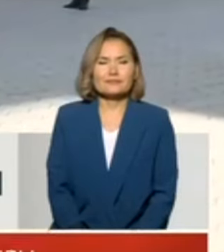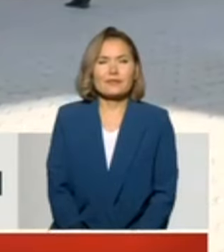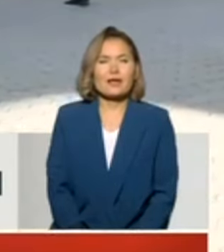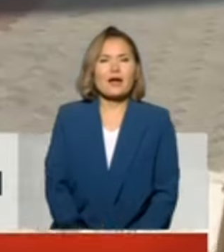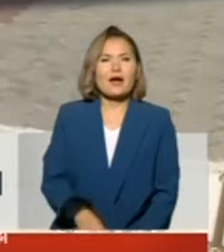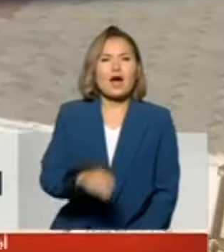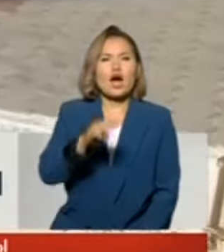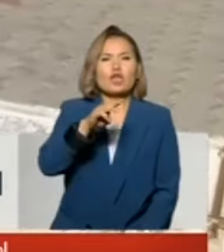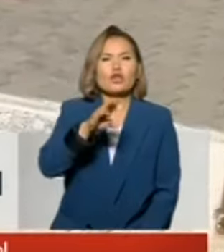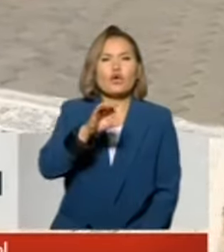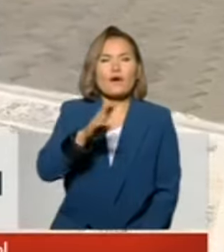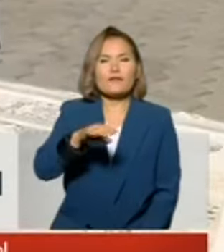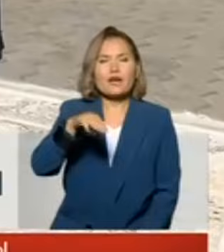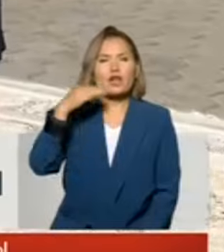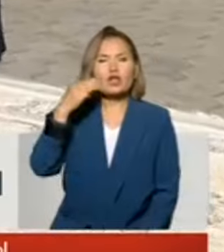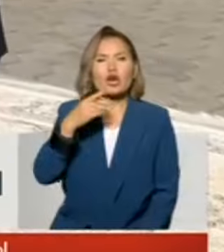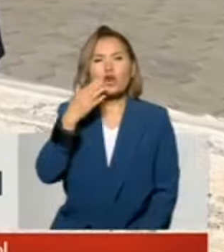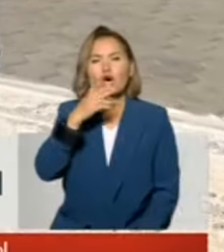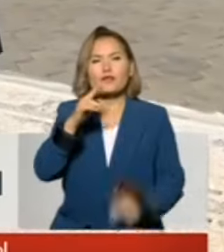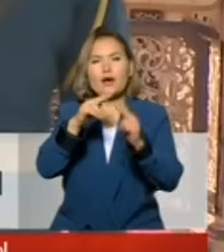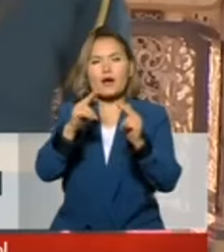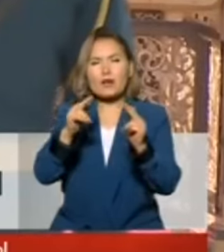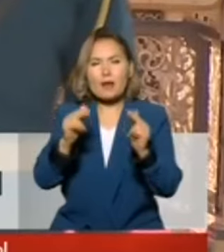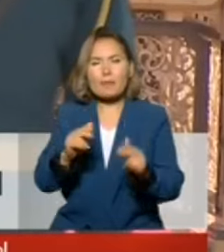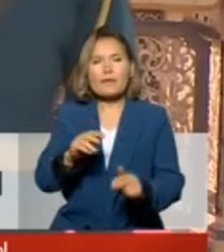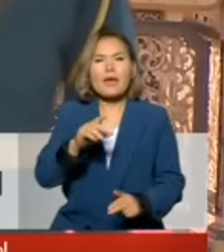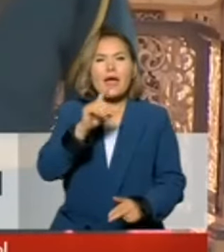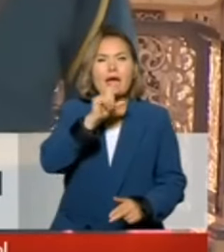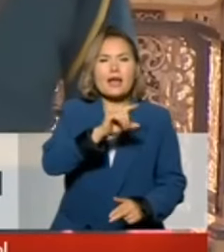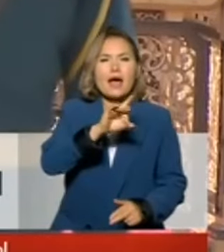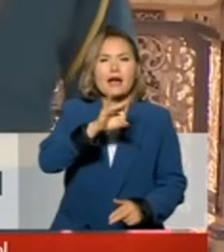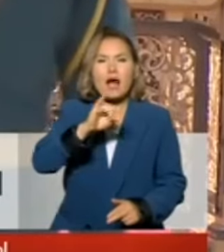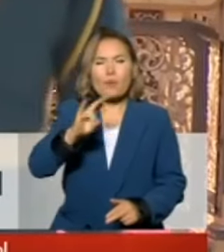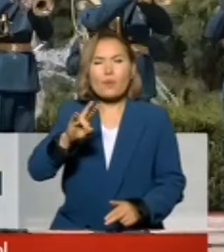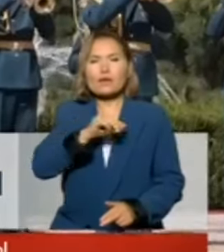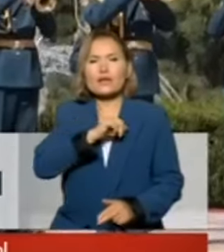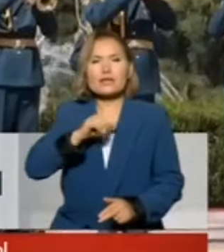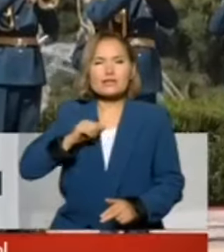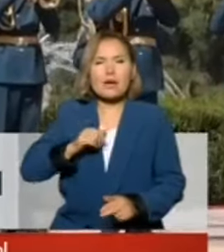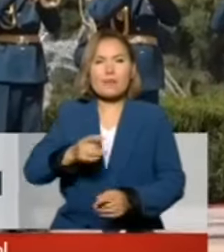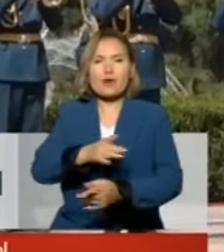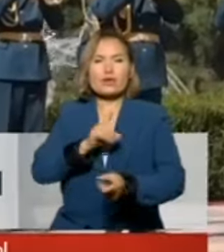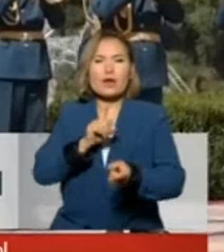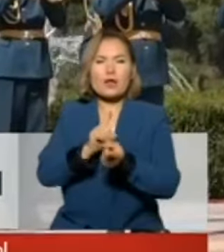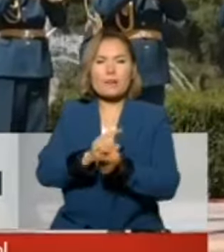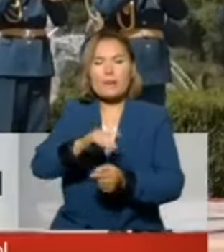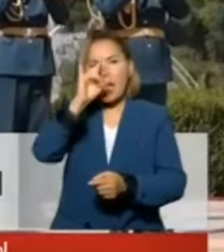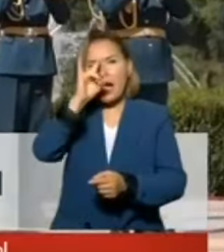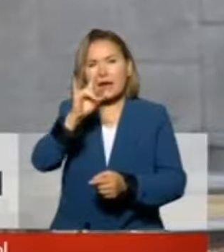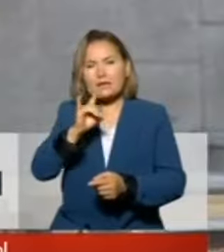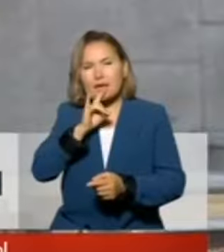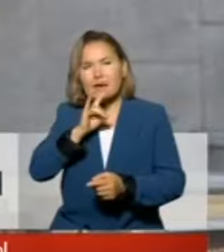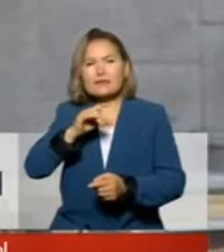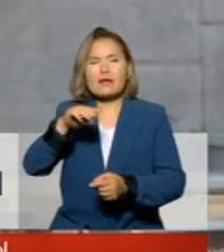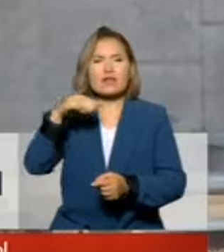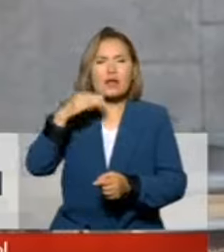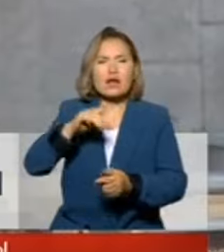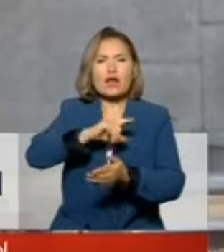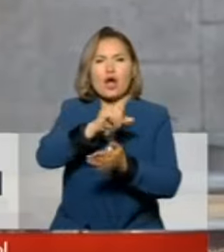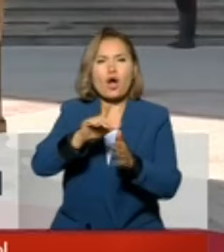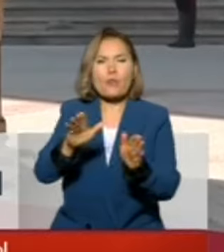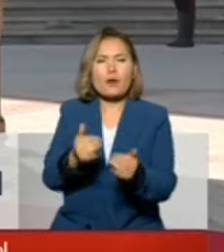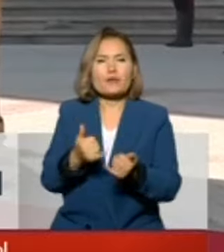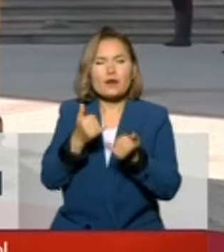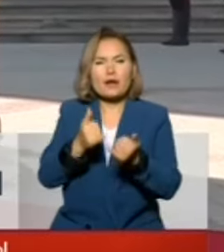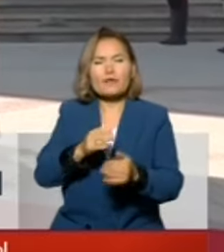Қасым Жомарт Тоқаевты Тәжікстанның ұлттық сарайында Эмомали Рахмон салтанатты түрде қарсы алды. Екелдің әнұрандары айтылып, мемлекет басшысының